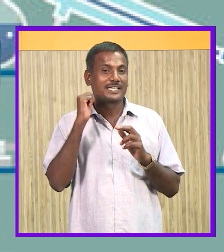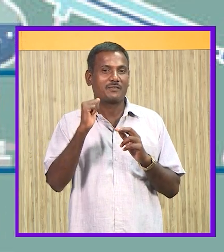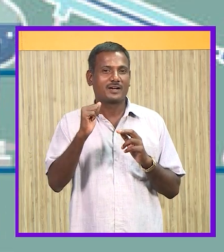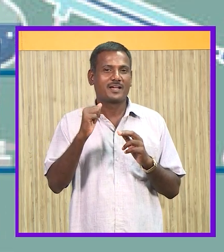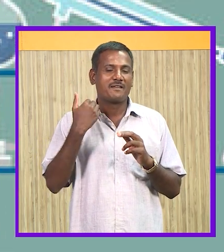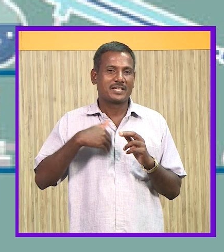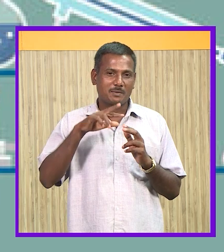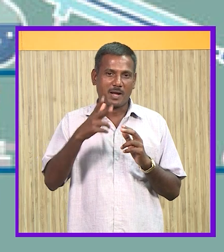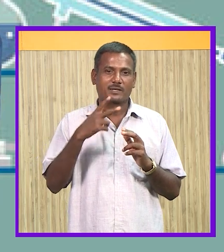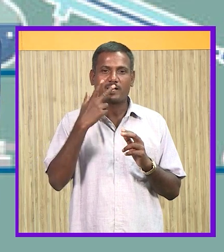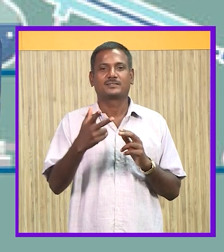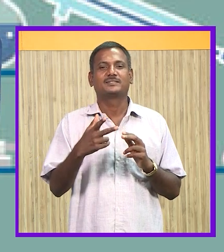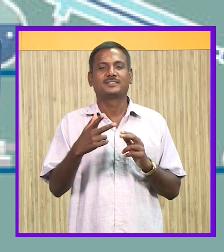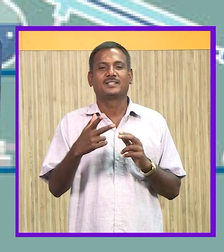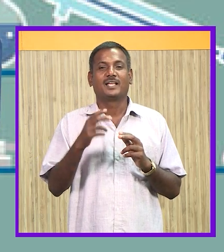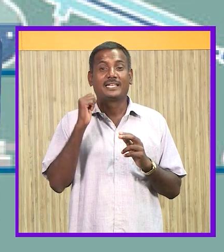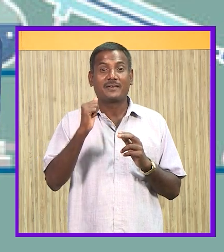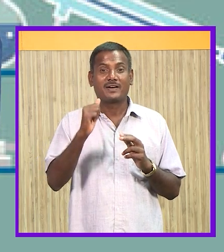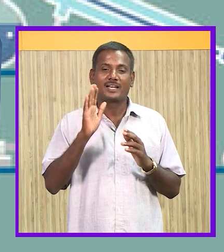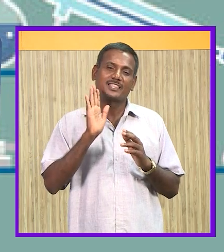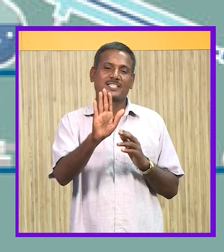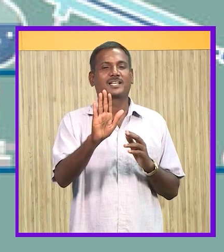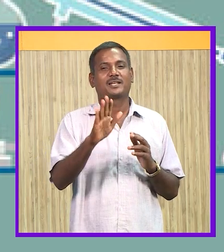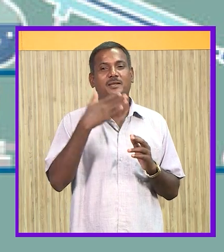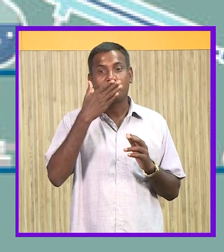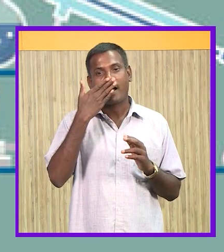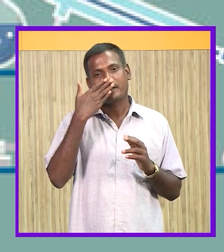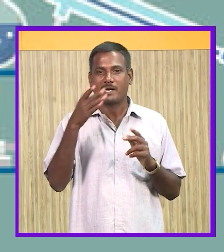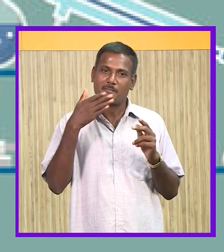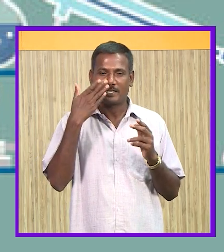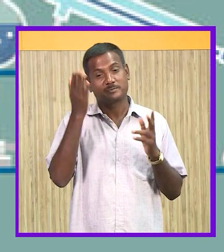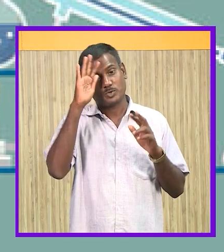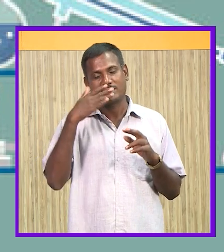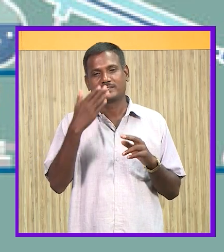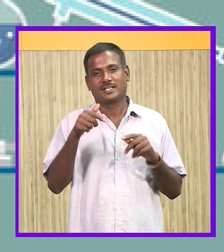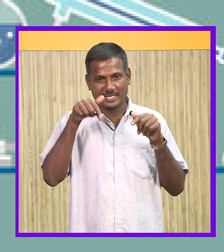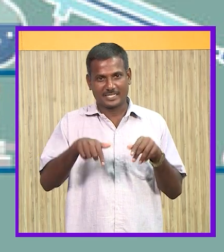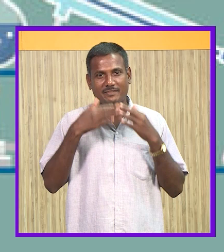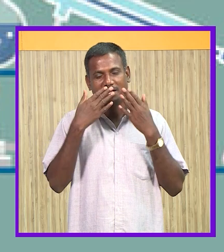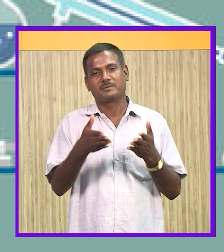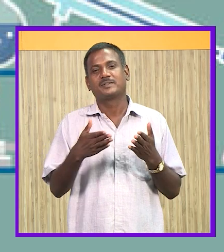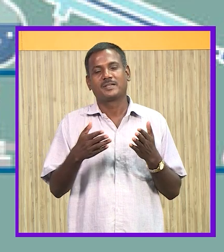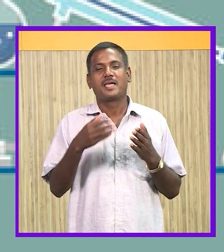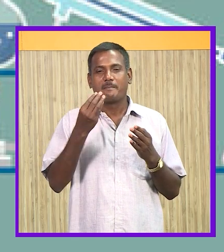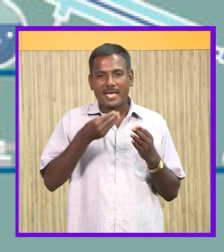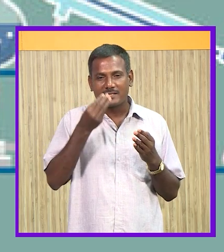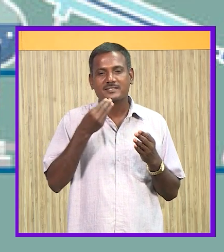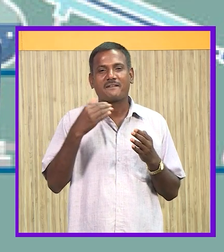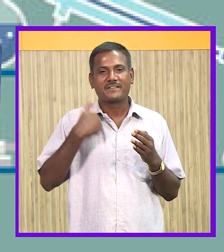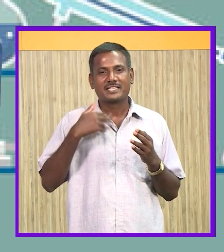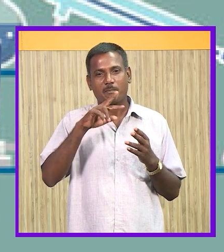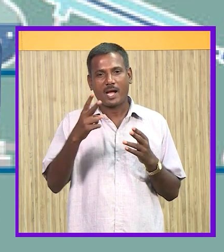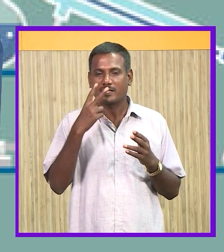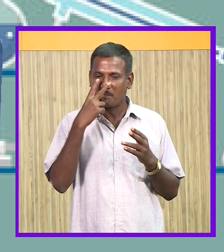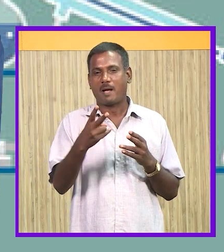எவ்வாறு வேதி மாற்றமாகும், அதை எவ்வாறு தடுக்கலாம் என்பதையும் பார்த்தோம். இந்த வகுப்பில் மேலும் சில வேதி